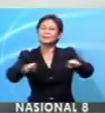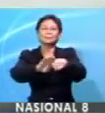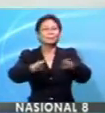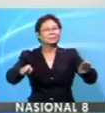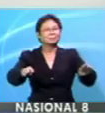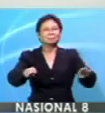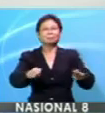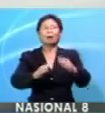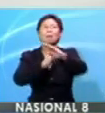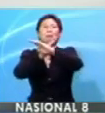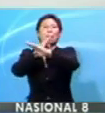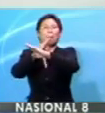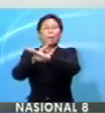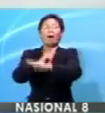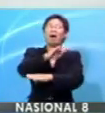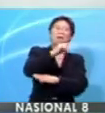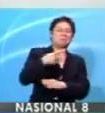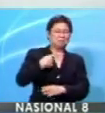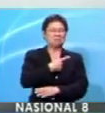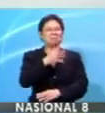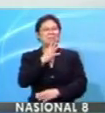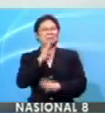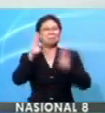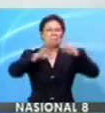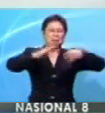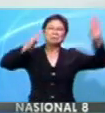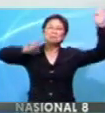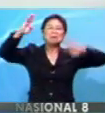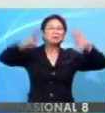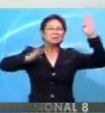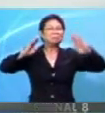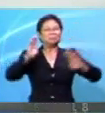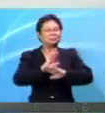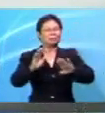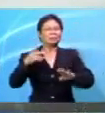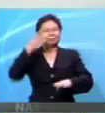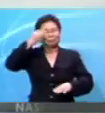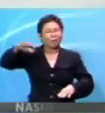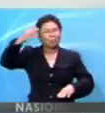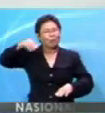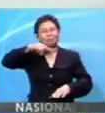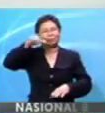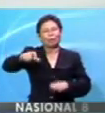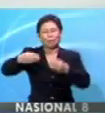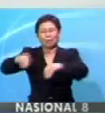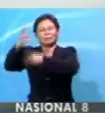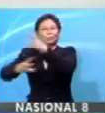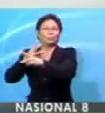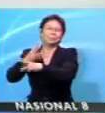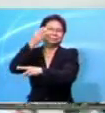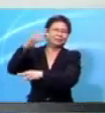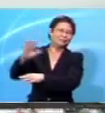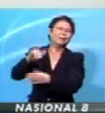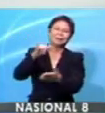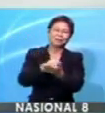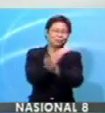suatu sekatan untuk kita kata Hanya bahasa tempatan dan kita tidak menghiraukan tentang keperluan untuk pasaran dunia Jadi